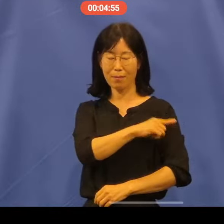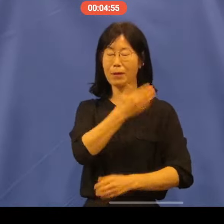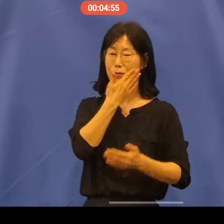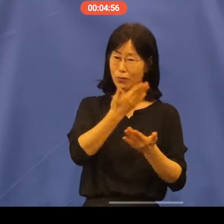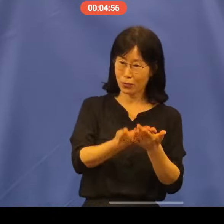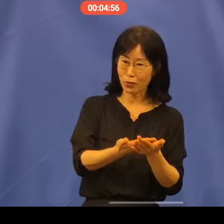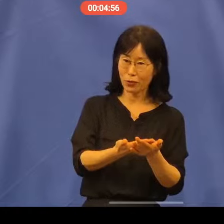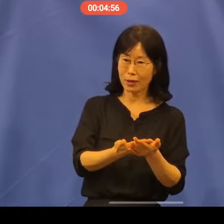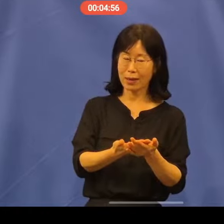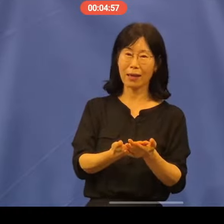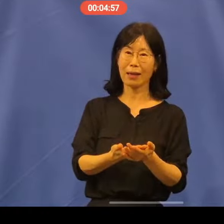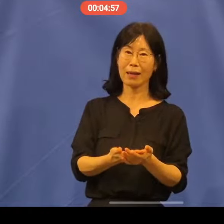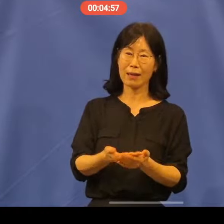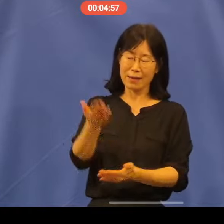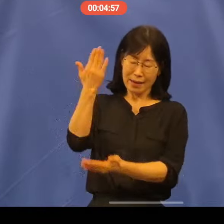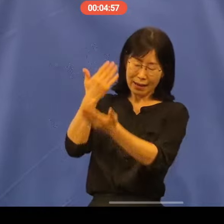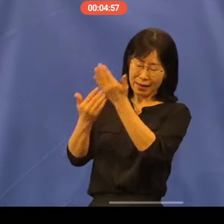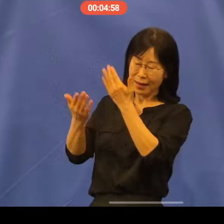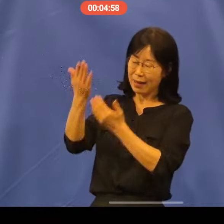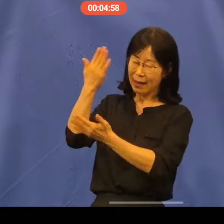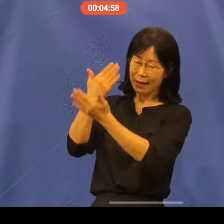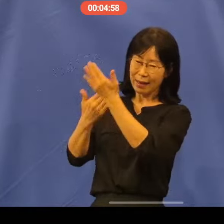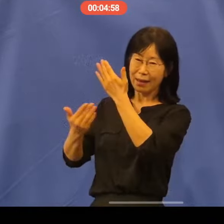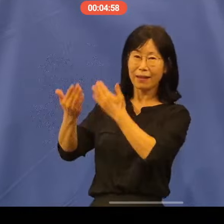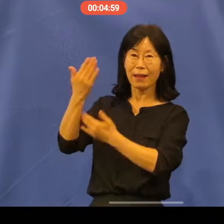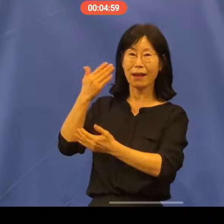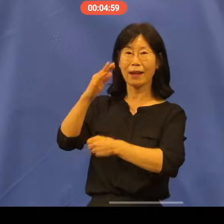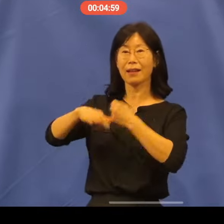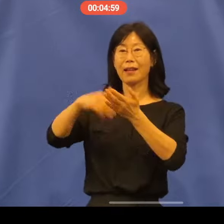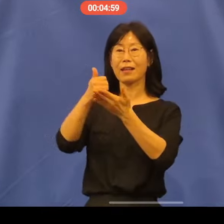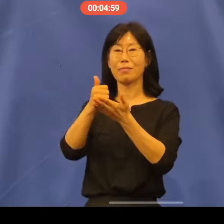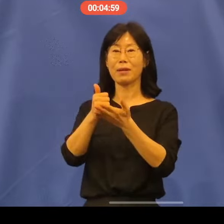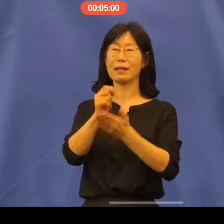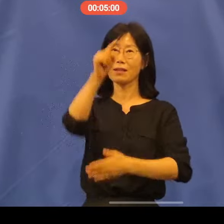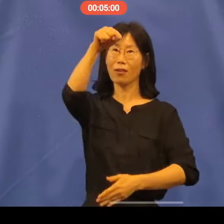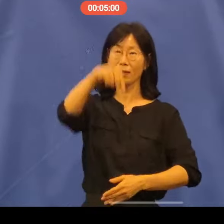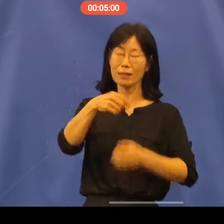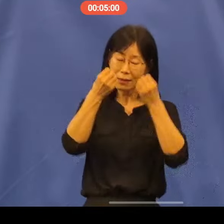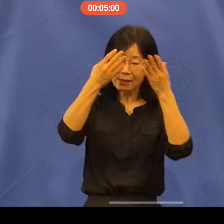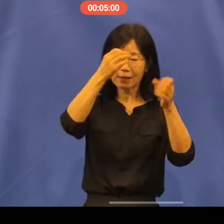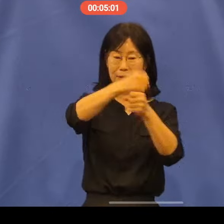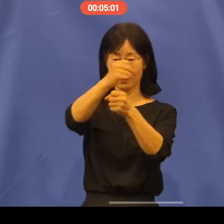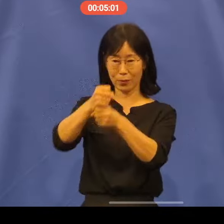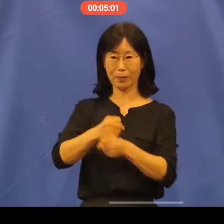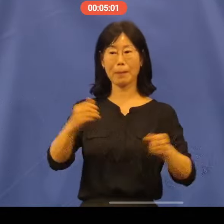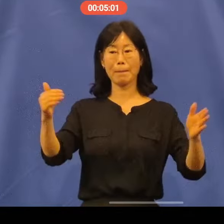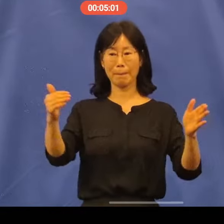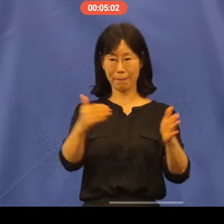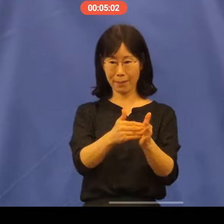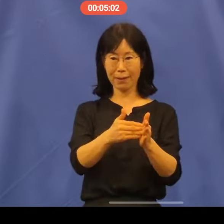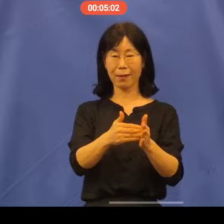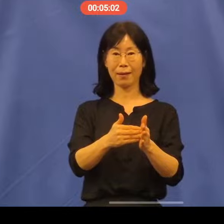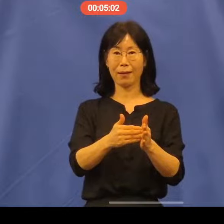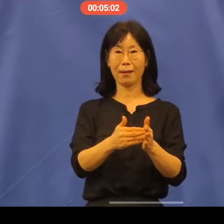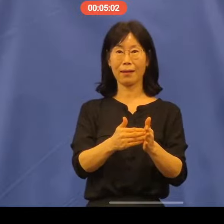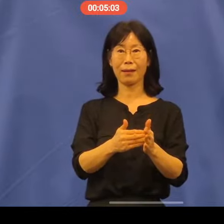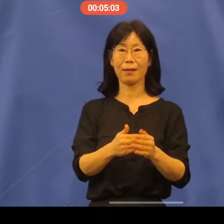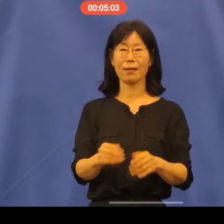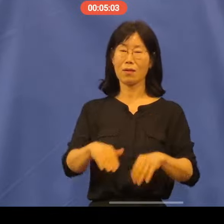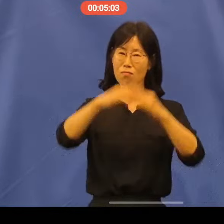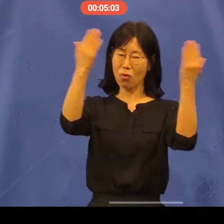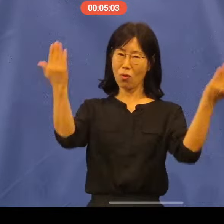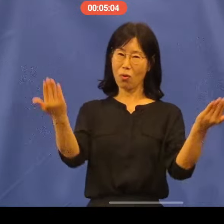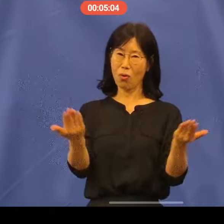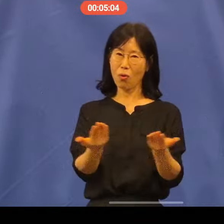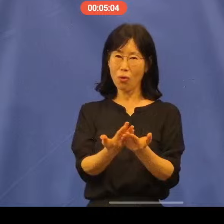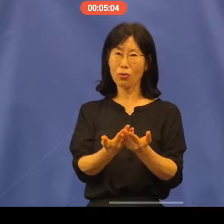태초에 하나님이 천지를 창조하셨다. 이 오리지널이잖아요. 모든 것이, 그러니까 모든 이 우주의